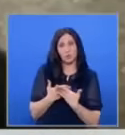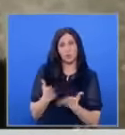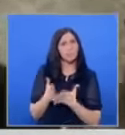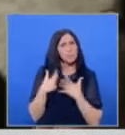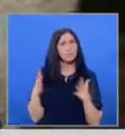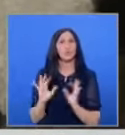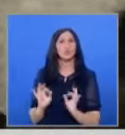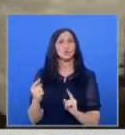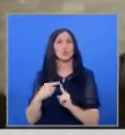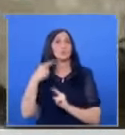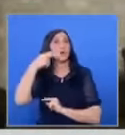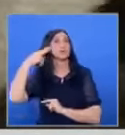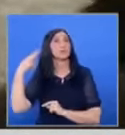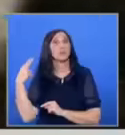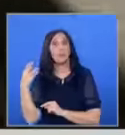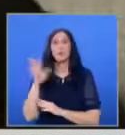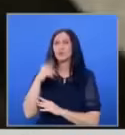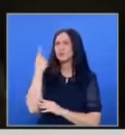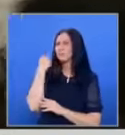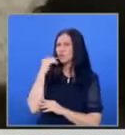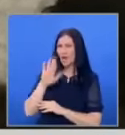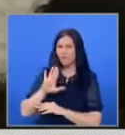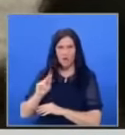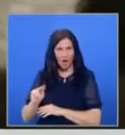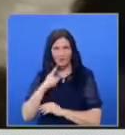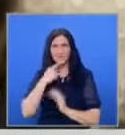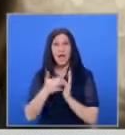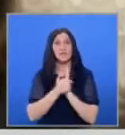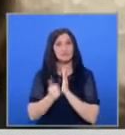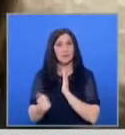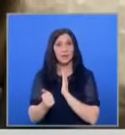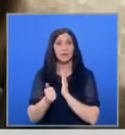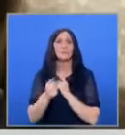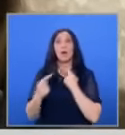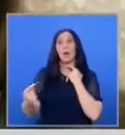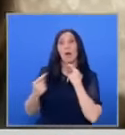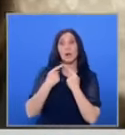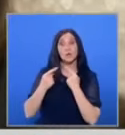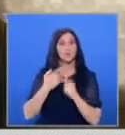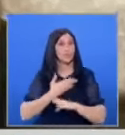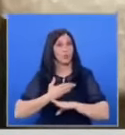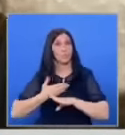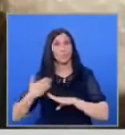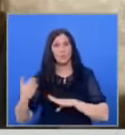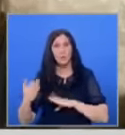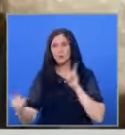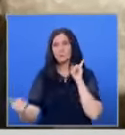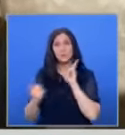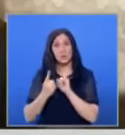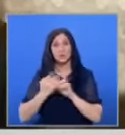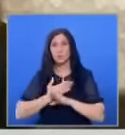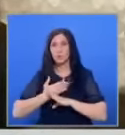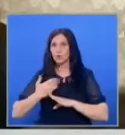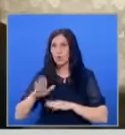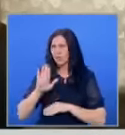много сериозно към тази тема. Дори вчера ви казах и за експертите. Разговорите продължават, срещите